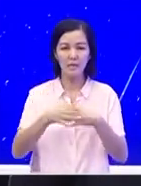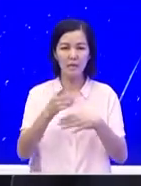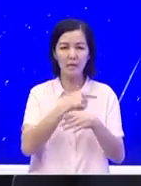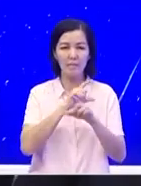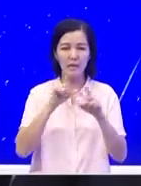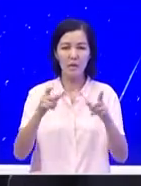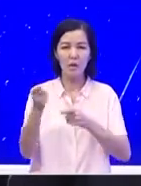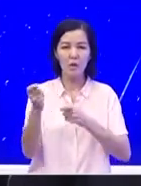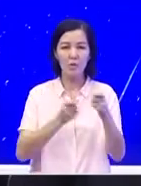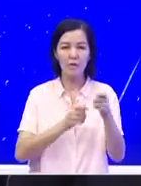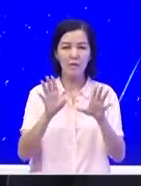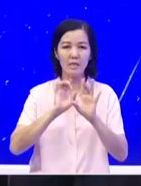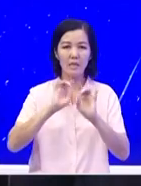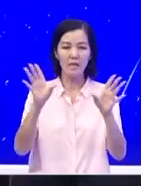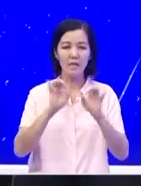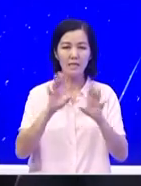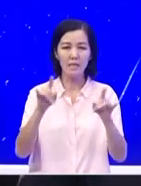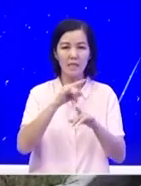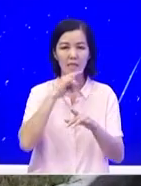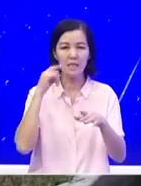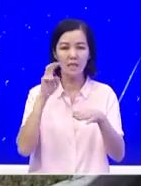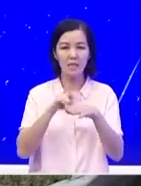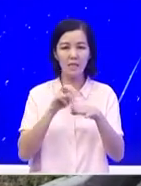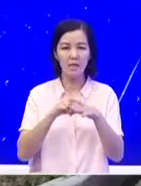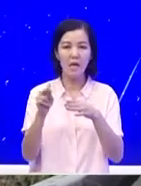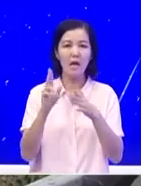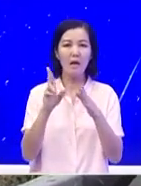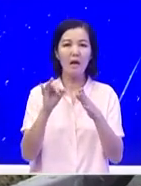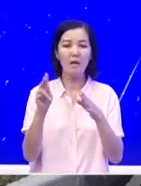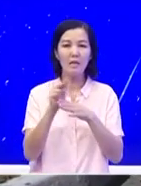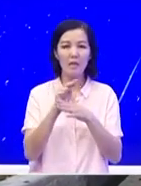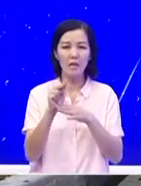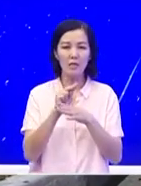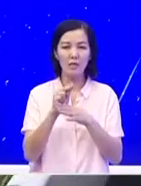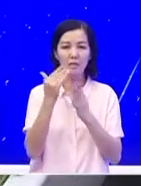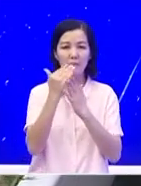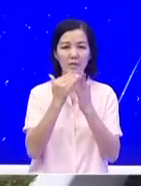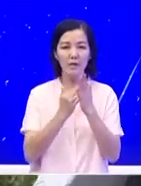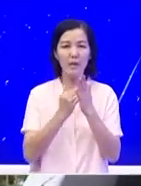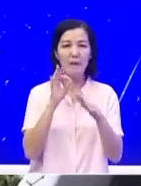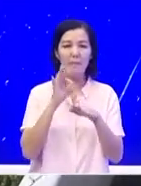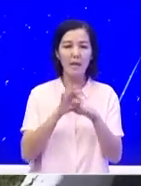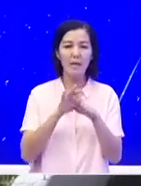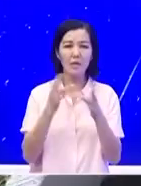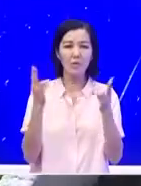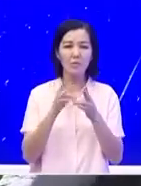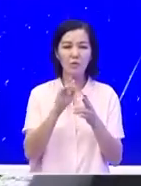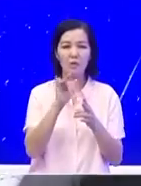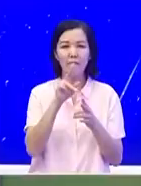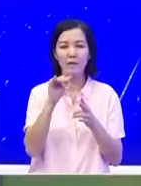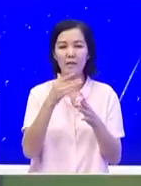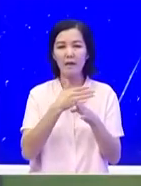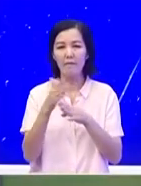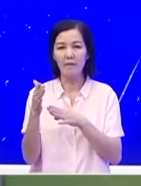Руководитель медучреждения рассказал иностранным коллегам о методах борьбы с КВИ. Согласно алгоритму, больных необходимо фильтровать. В стационаре